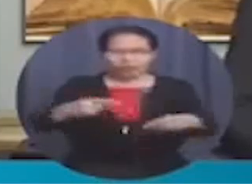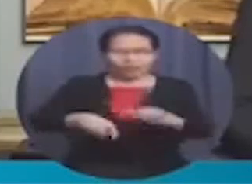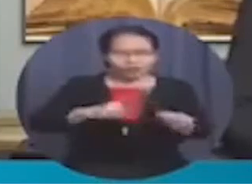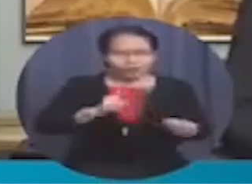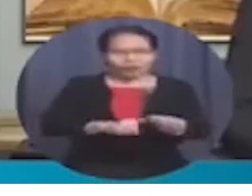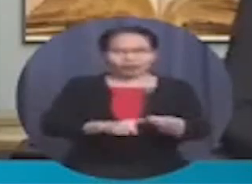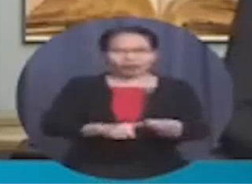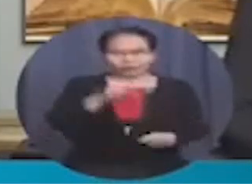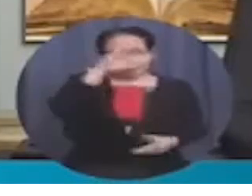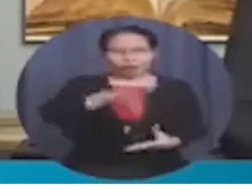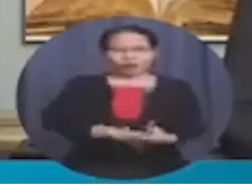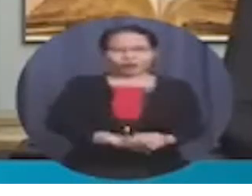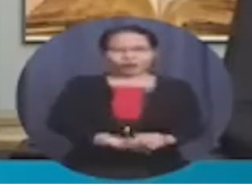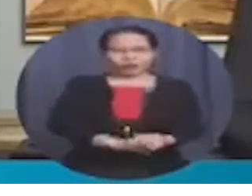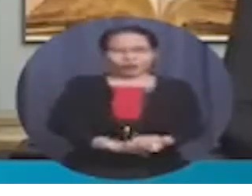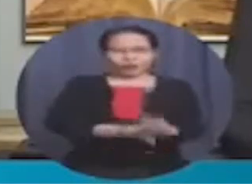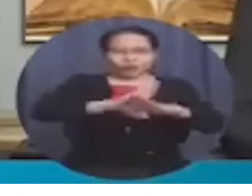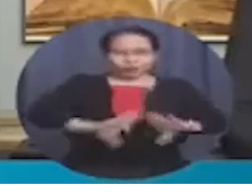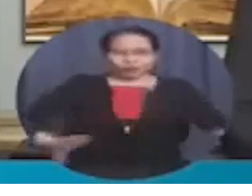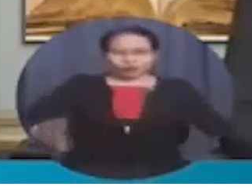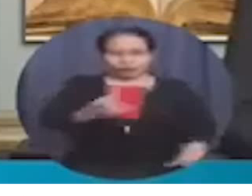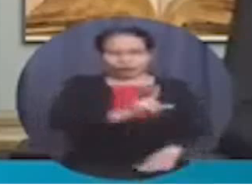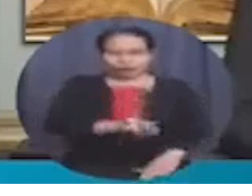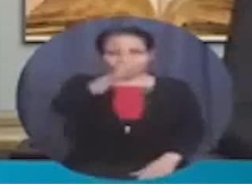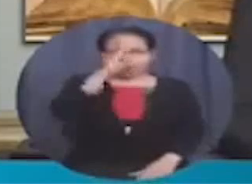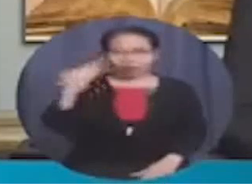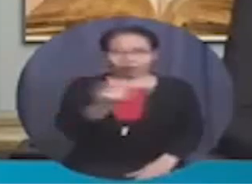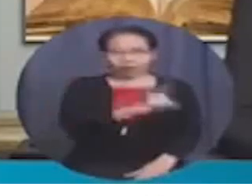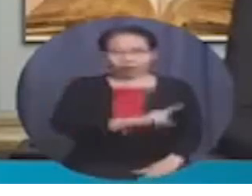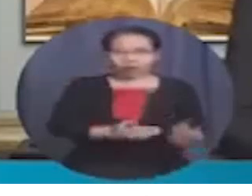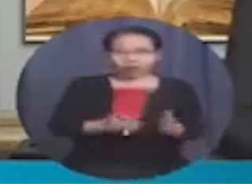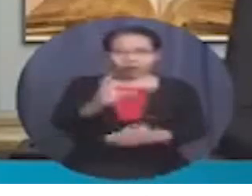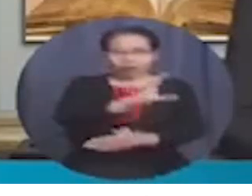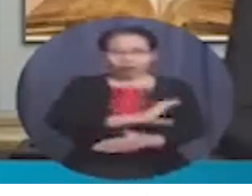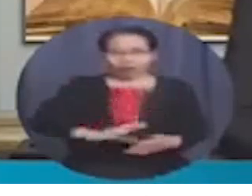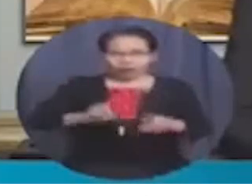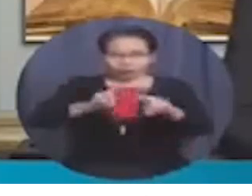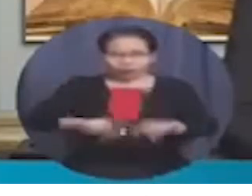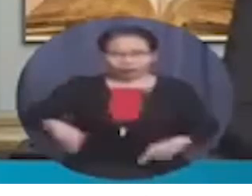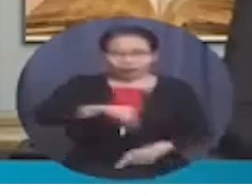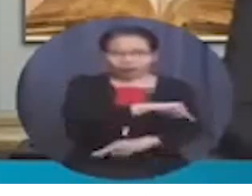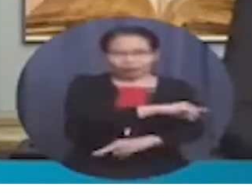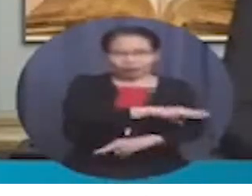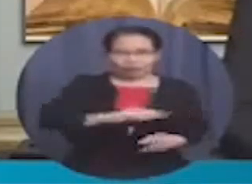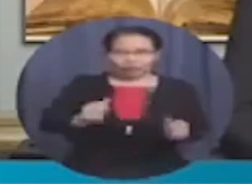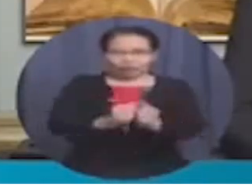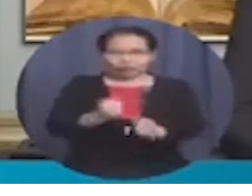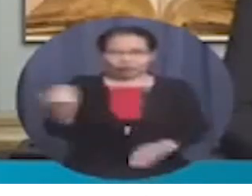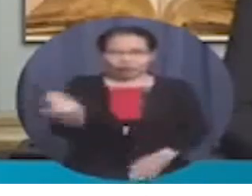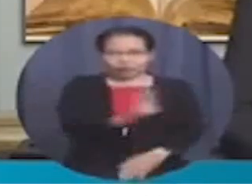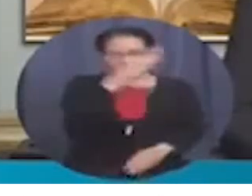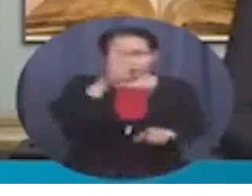kinalaman sa pananampalataya. Ang kapayapaan ng Diyos Ama at ating Panginoong Jesucristo ang manatili sa atin. Kasama po na ating